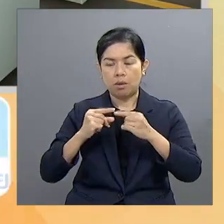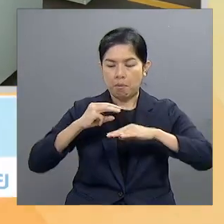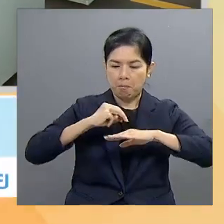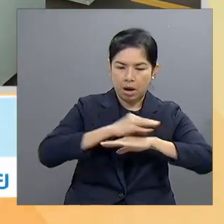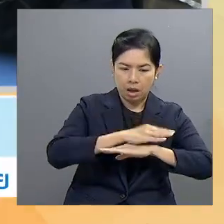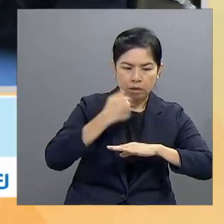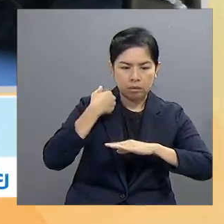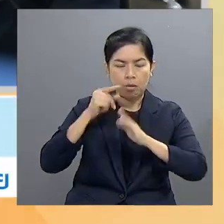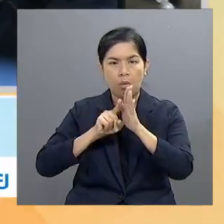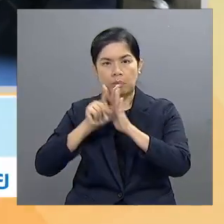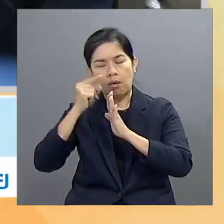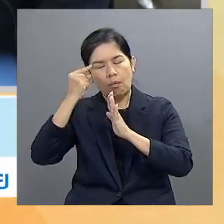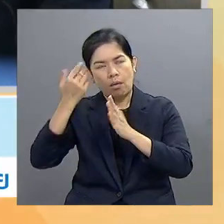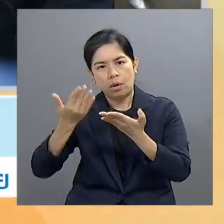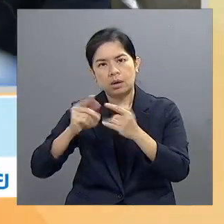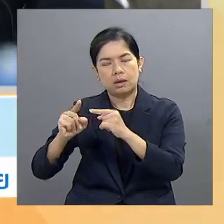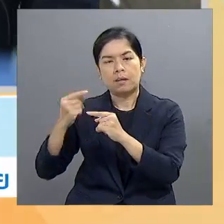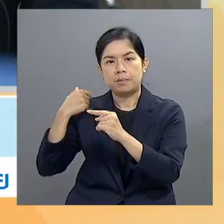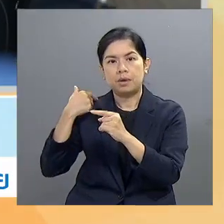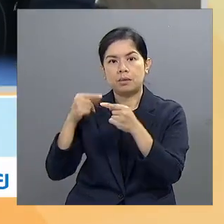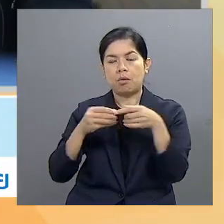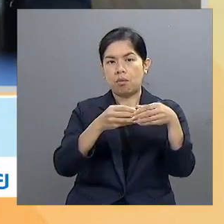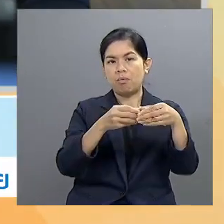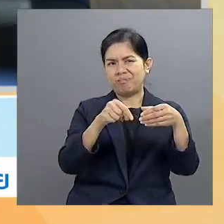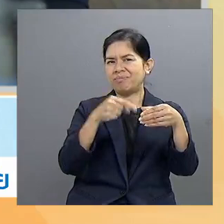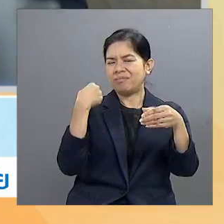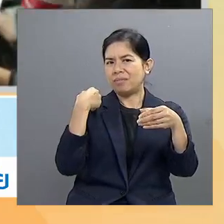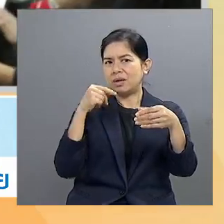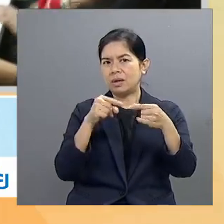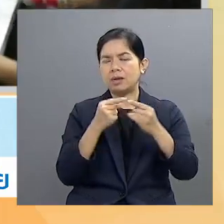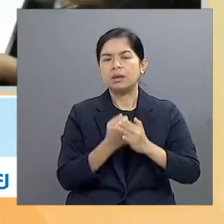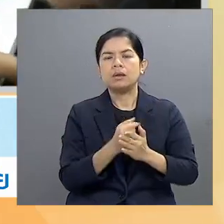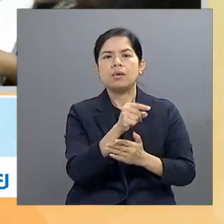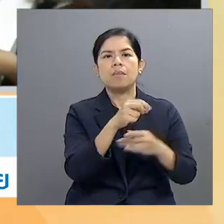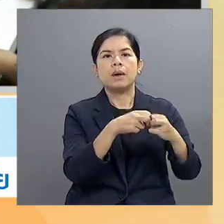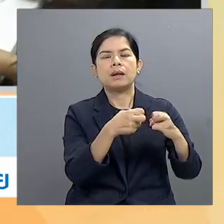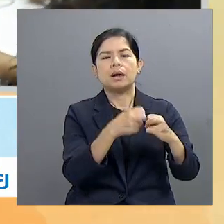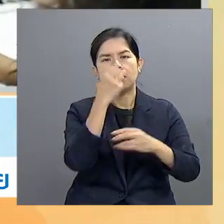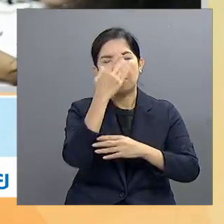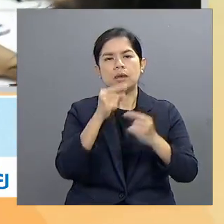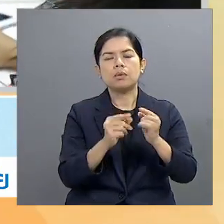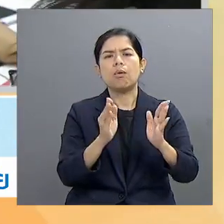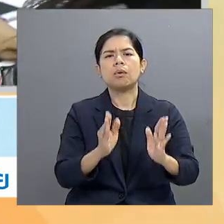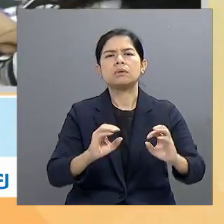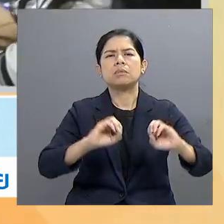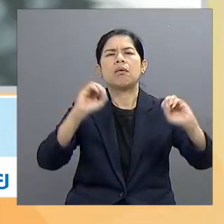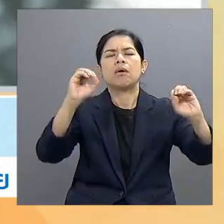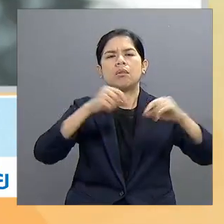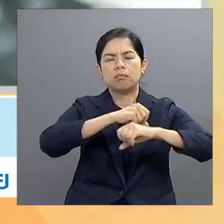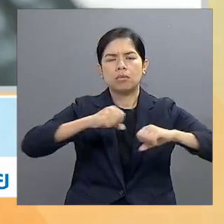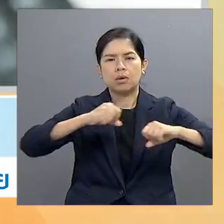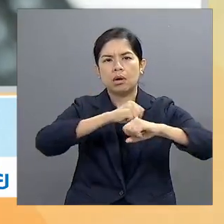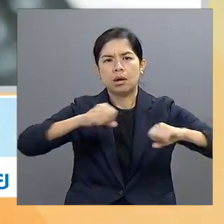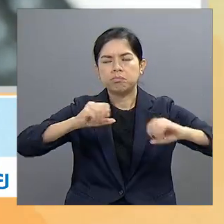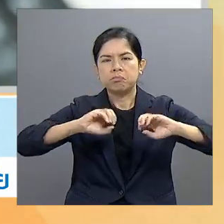ล้วก็คนที่มีความเสี่ยงสูงที่สุดเนี่ยคือคนที่มีกิจกรรมทางกายน้อยหรือว่าออกกำลังกายน้อยที่สุดนะครับแล้วก็อย่าง